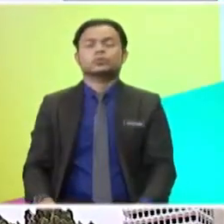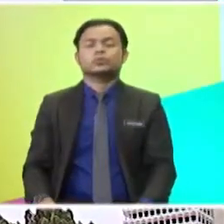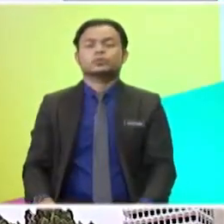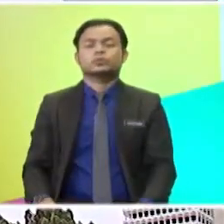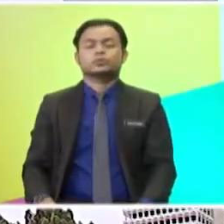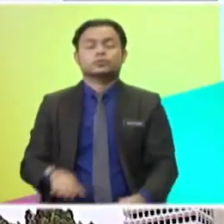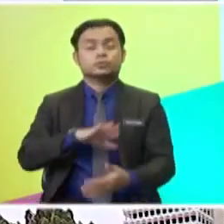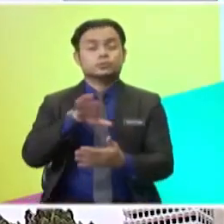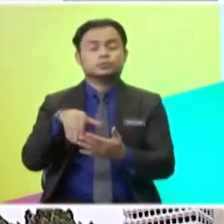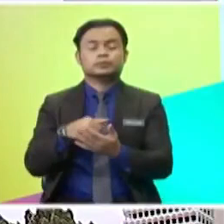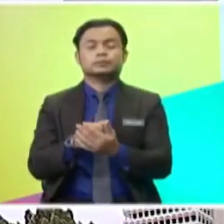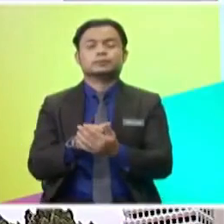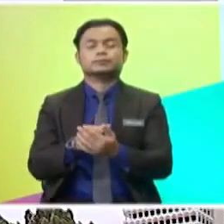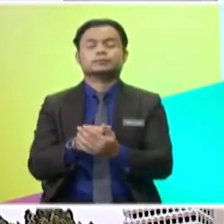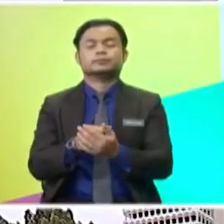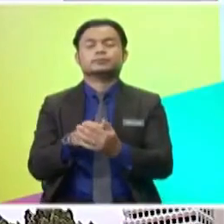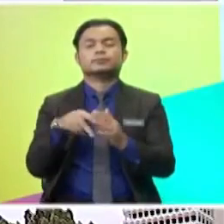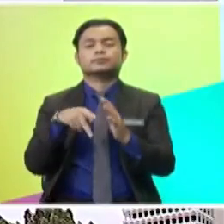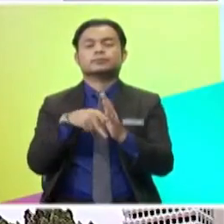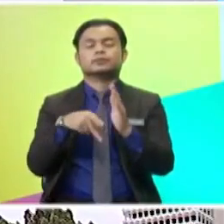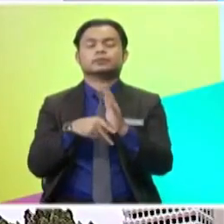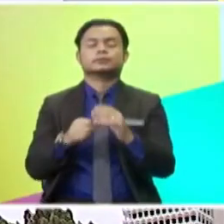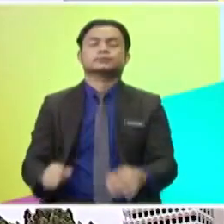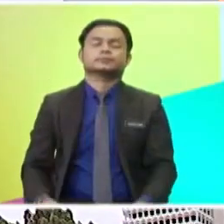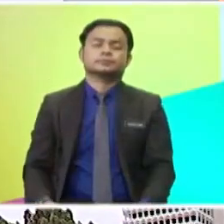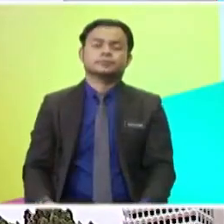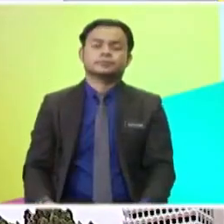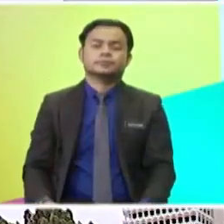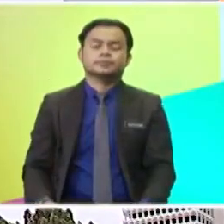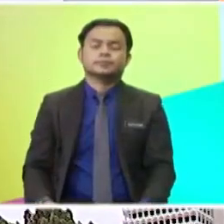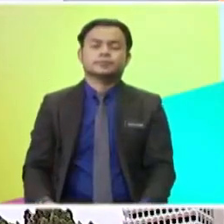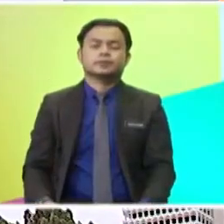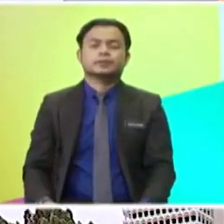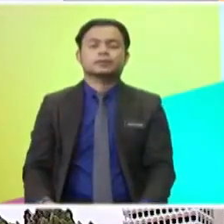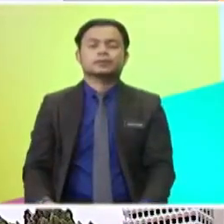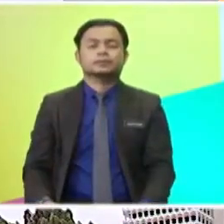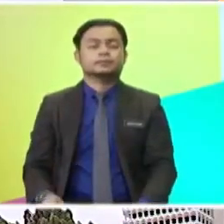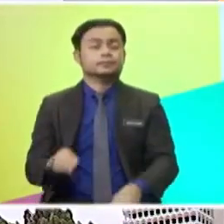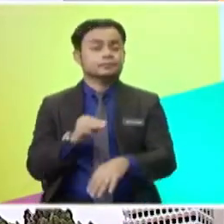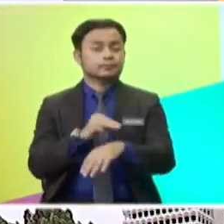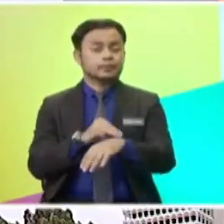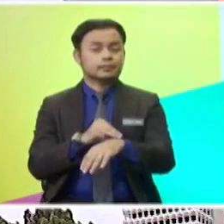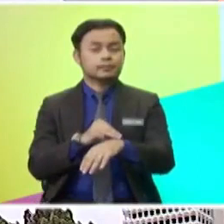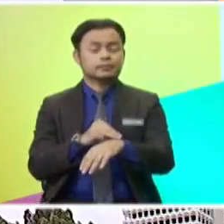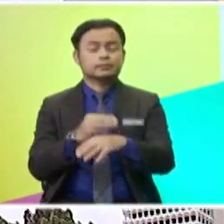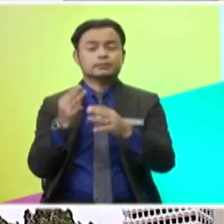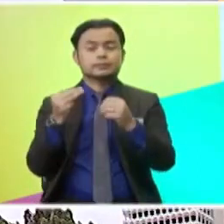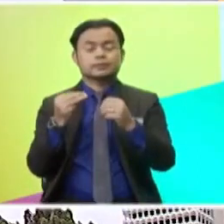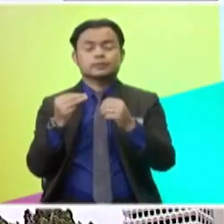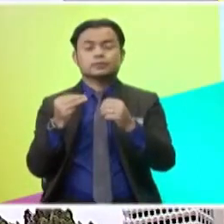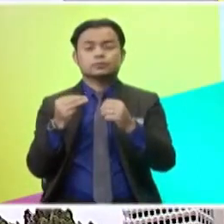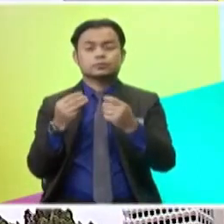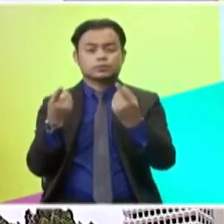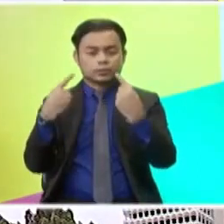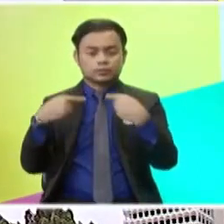dalam semua aspek. Sebab itulah British semasa nak menjalankan proses penjajahan, mereka terpaksa membuat perjanjian